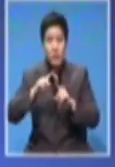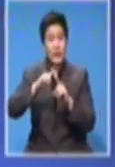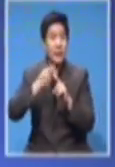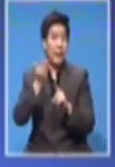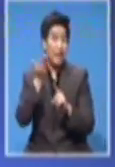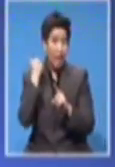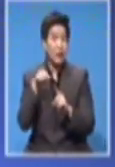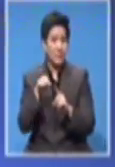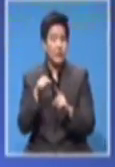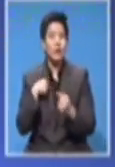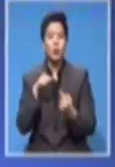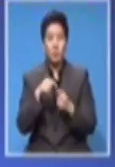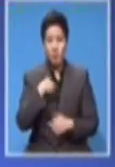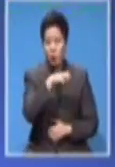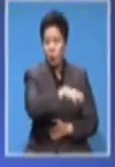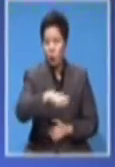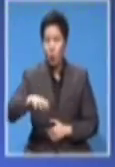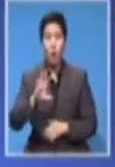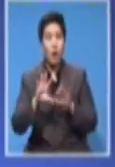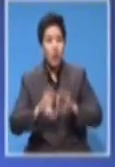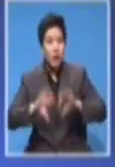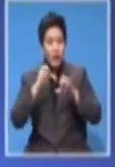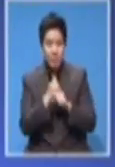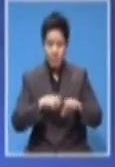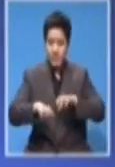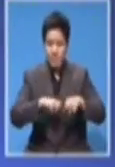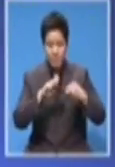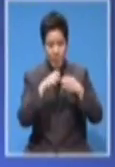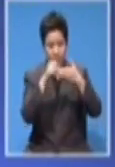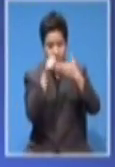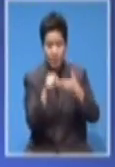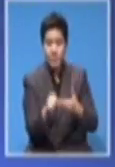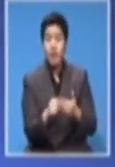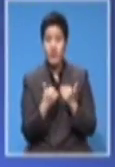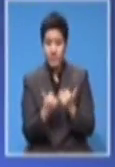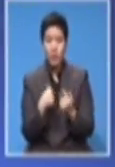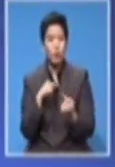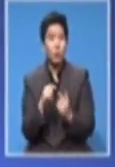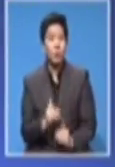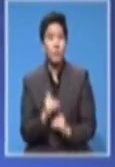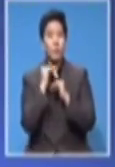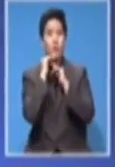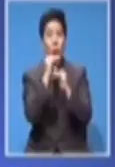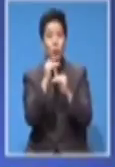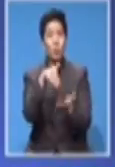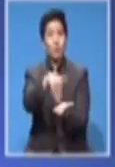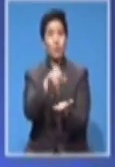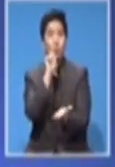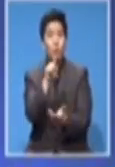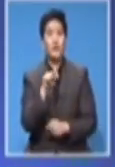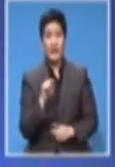านั้นหน่วยงานต่างๆของรัฐนะครับได้เร่งดำเนินการในการแก้ไขปัญหาได้กำหนดให้ศูนย์อำนวยการการปฏิบัติ